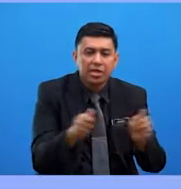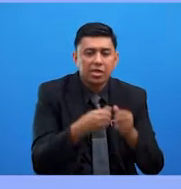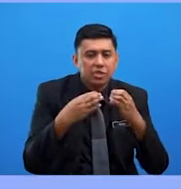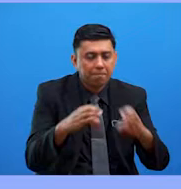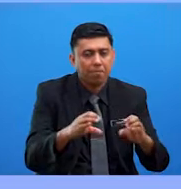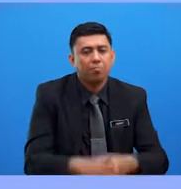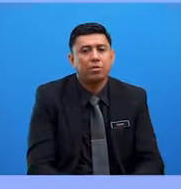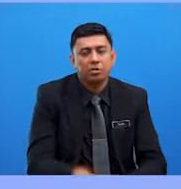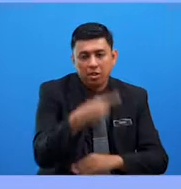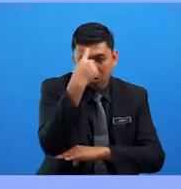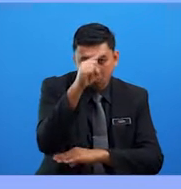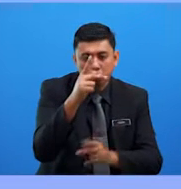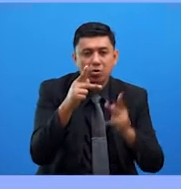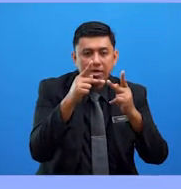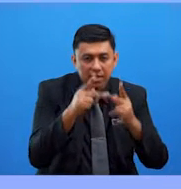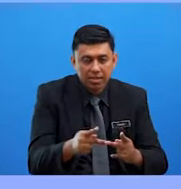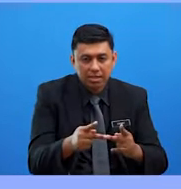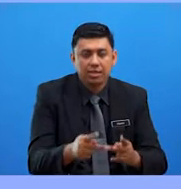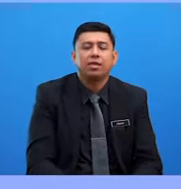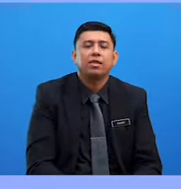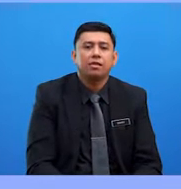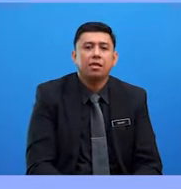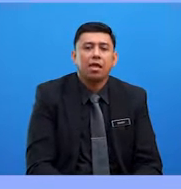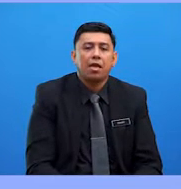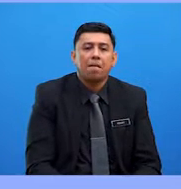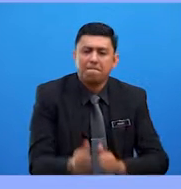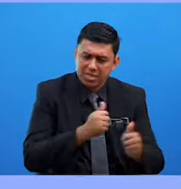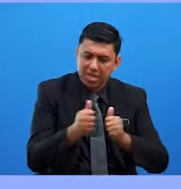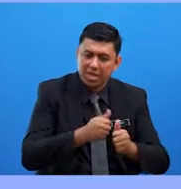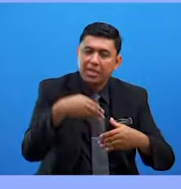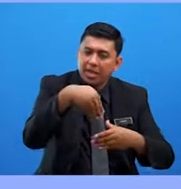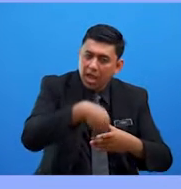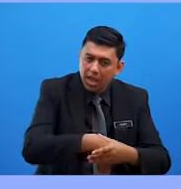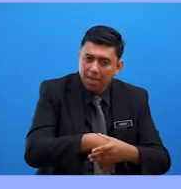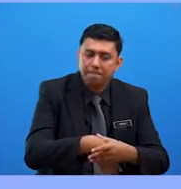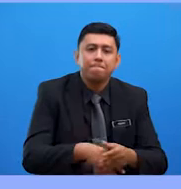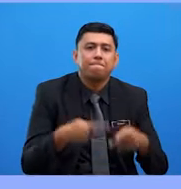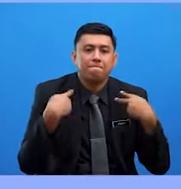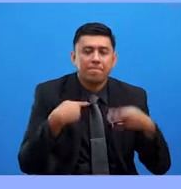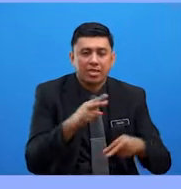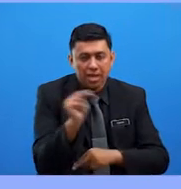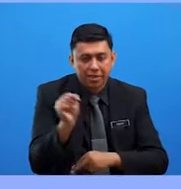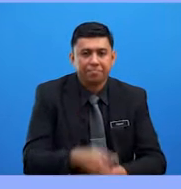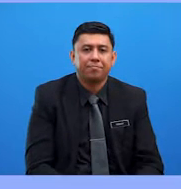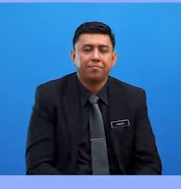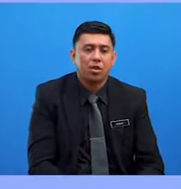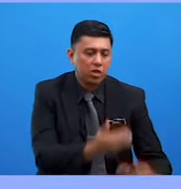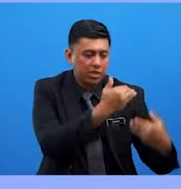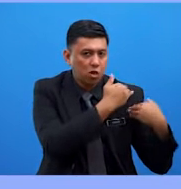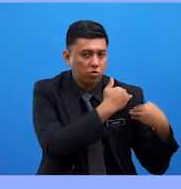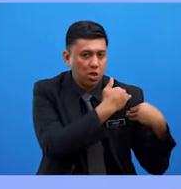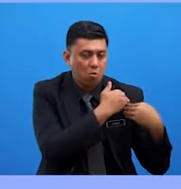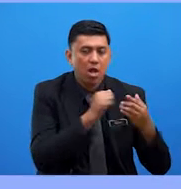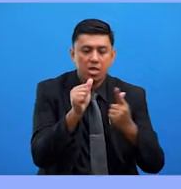dengan cepat untuk mengekalkan kebersaingan dalam pasaran. Yang ketujuh,